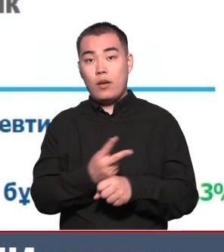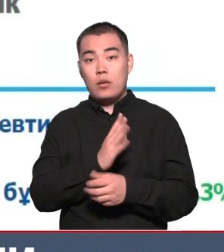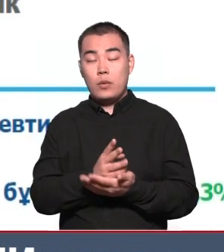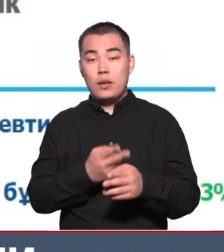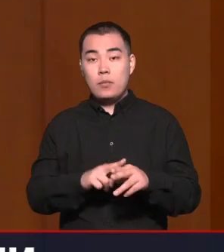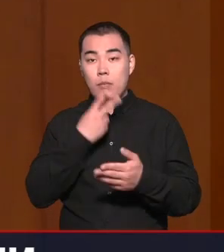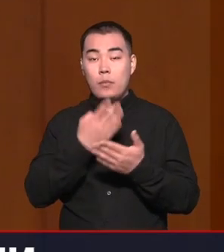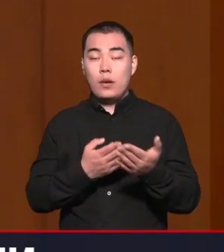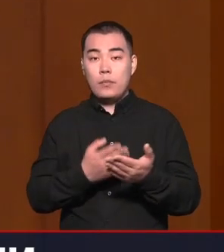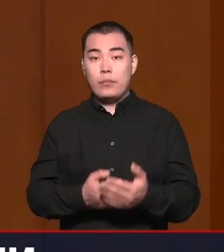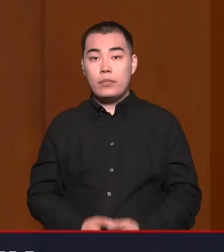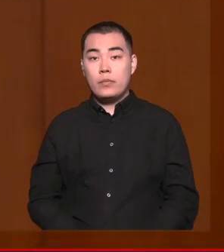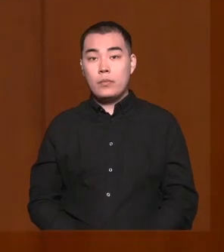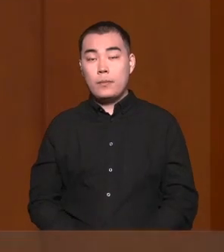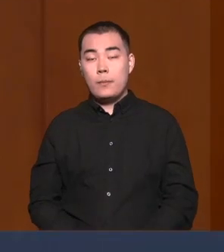этот